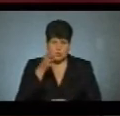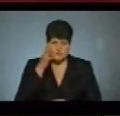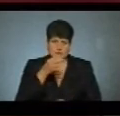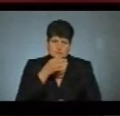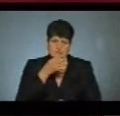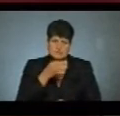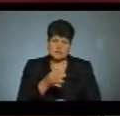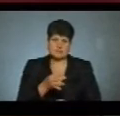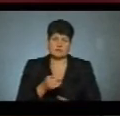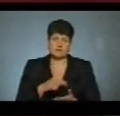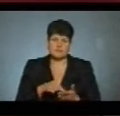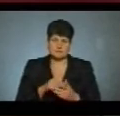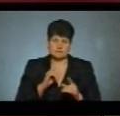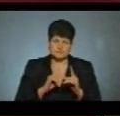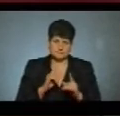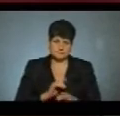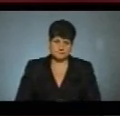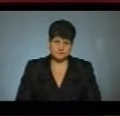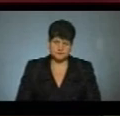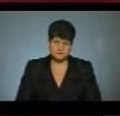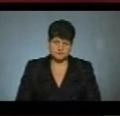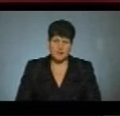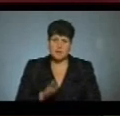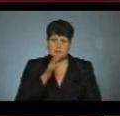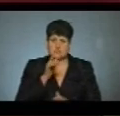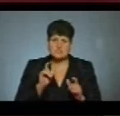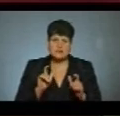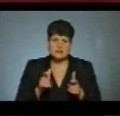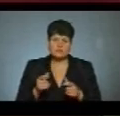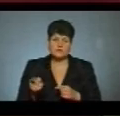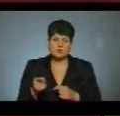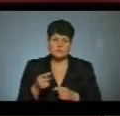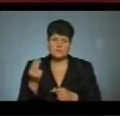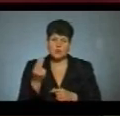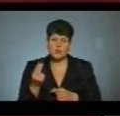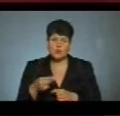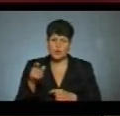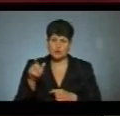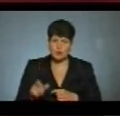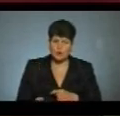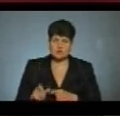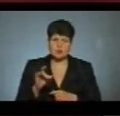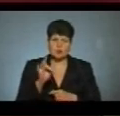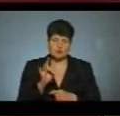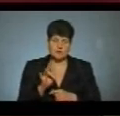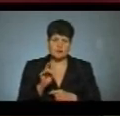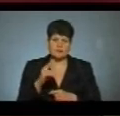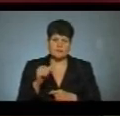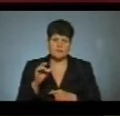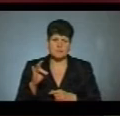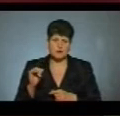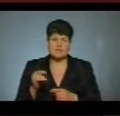речниця Тернопільської міськради Мар'яна Зварич. Під час карантину тернопільський художник Рустам Давлетов на своєму